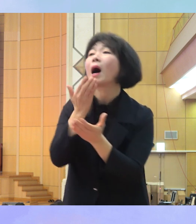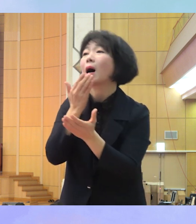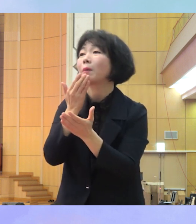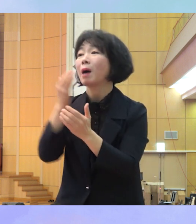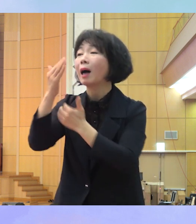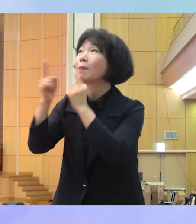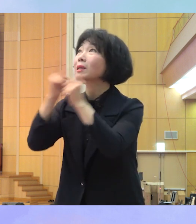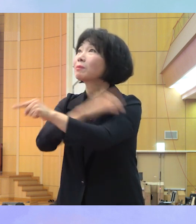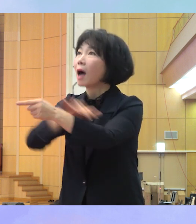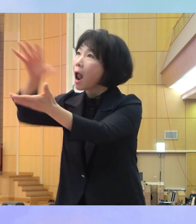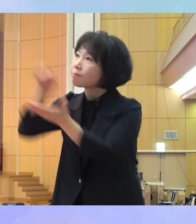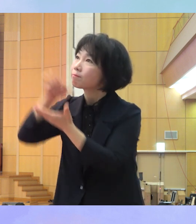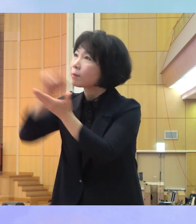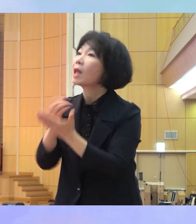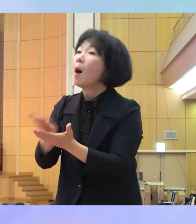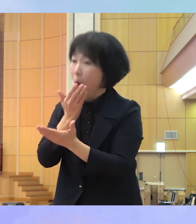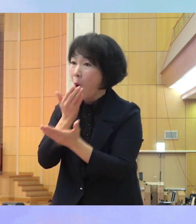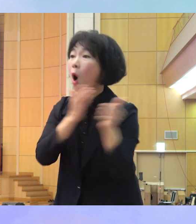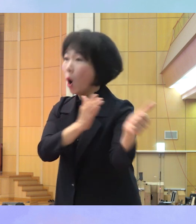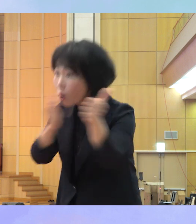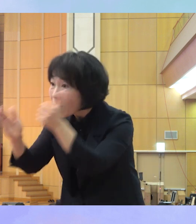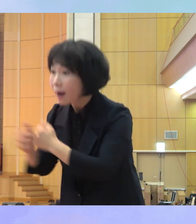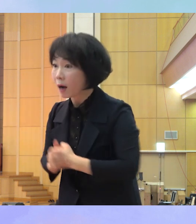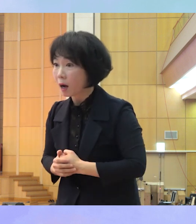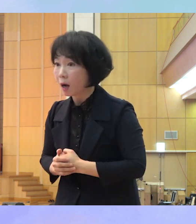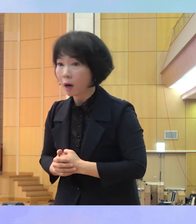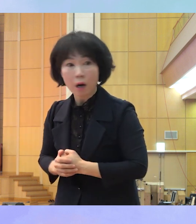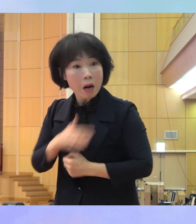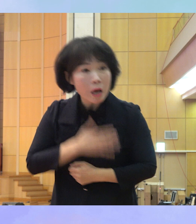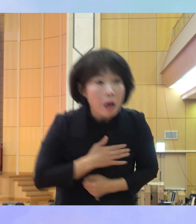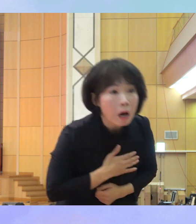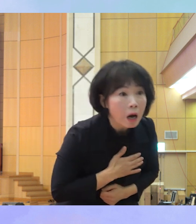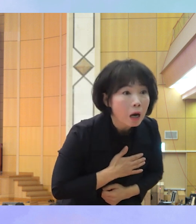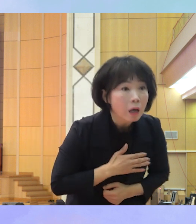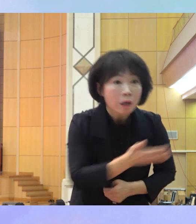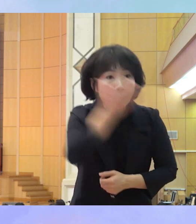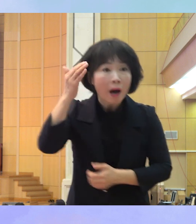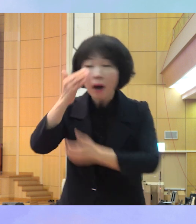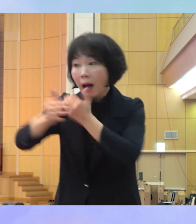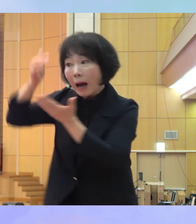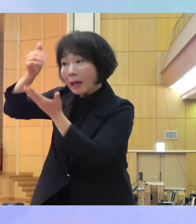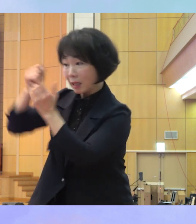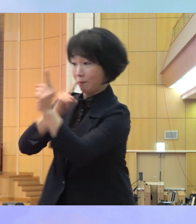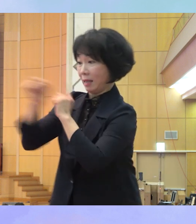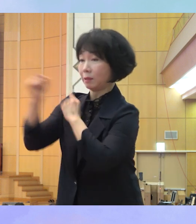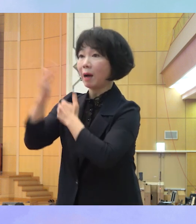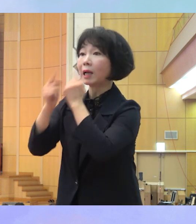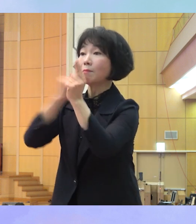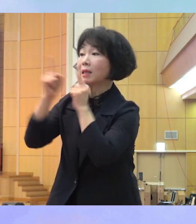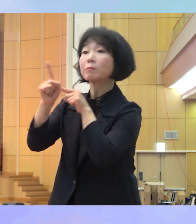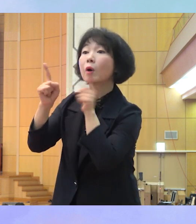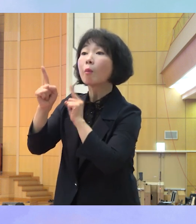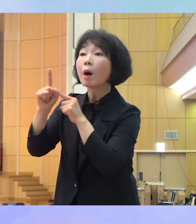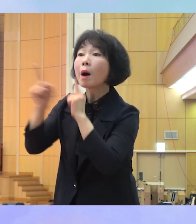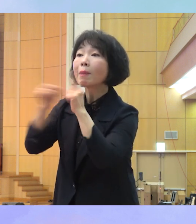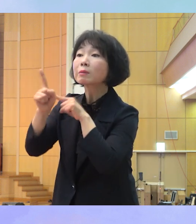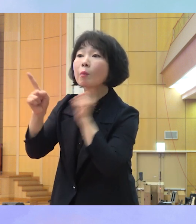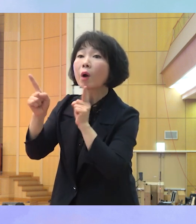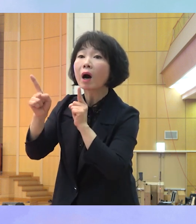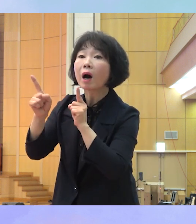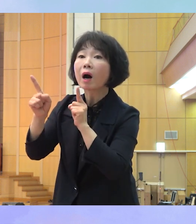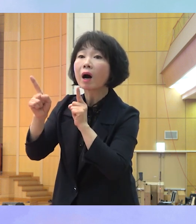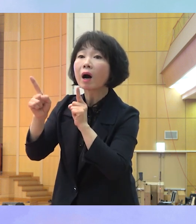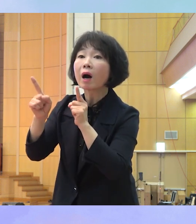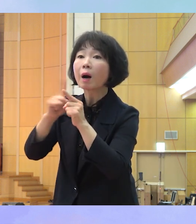그러니까 예를 들면 말씀은 밥과 같아. 말씀은 식사할